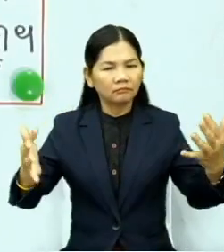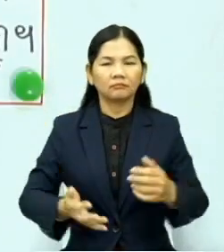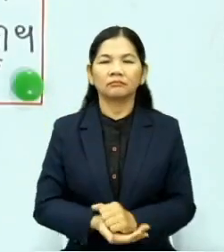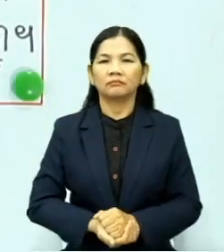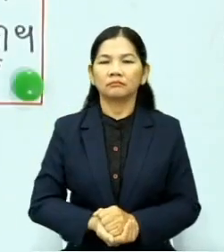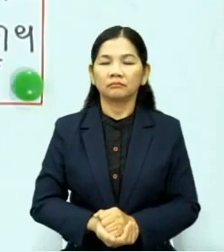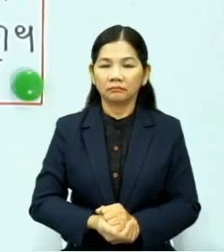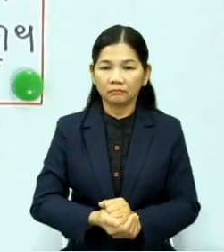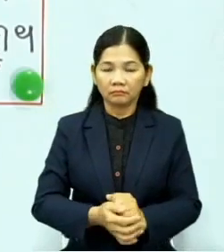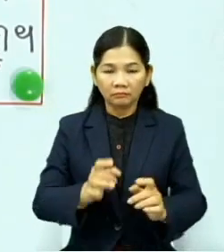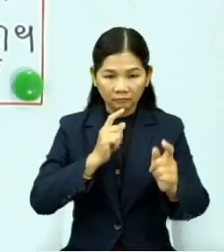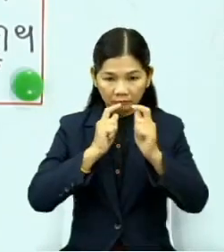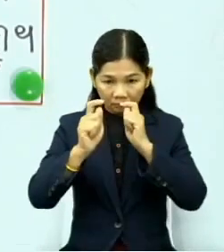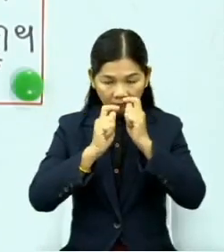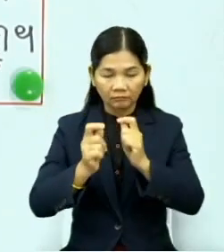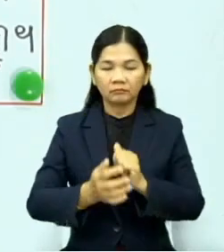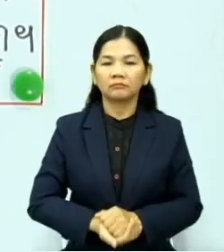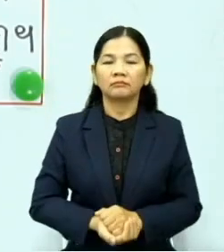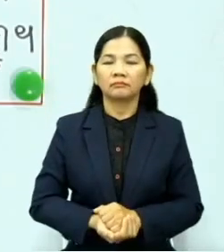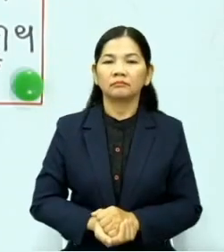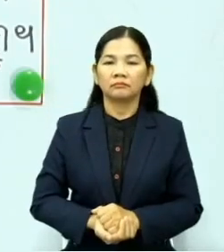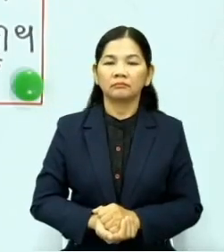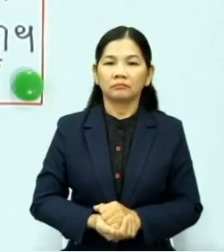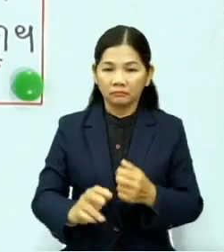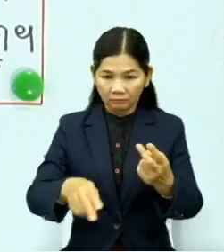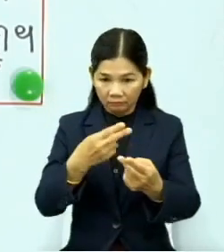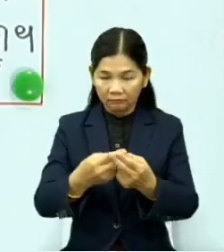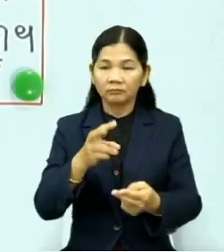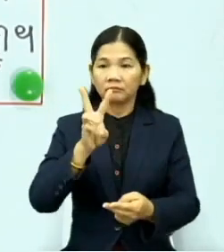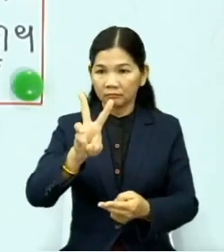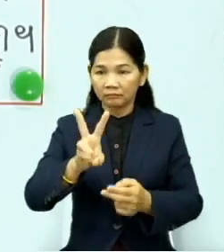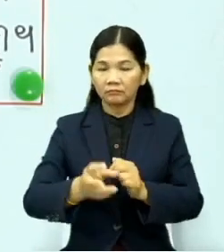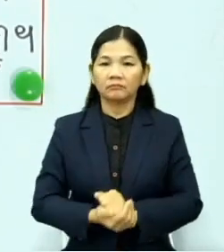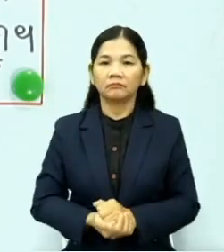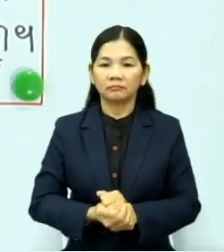tiết để dương rìa bạ tạ ái là con nát chà xâm rắp chấm lại tiết bấy